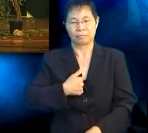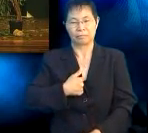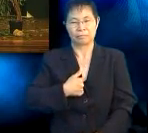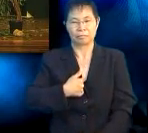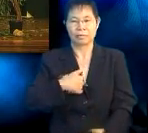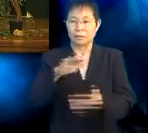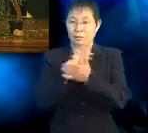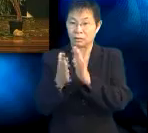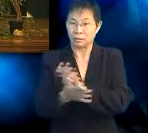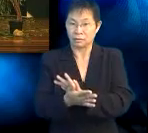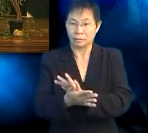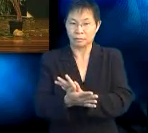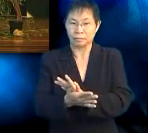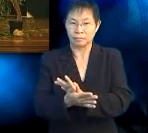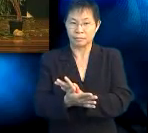Jadi,